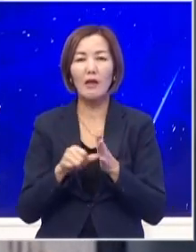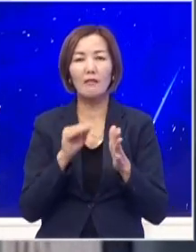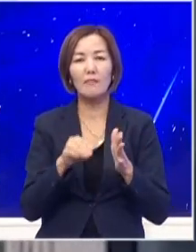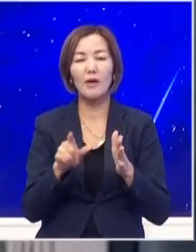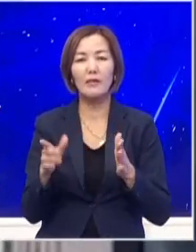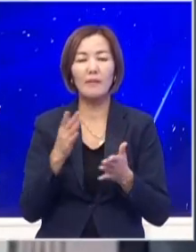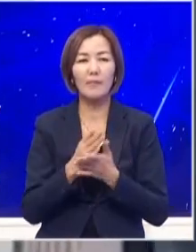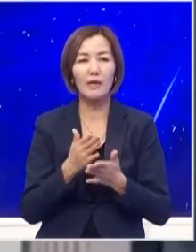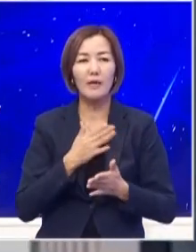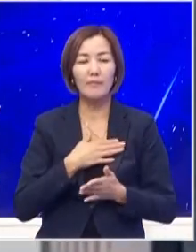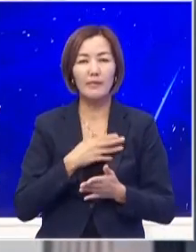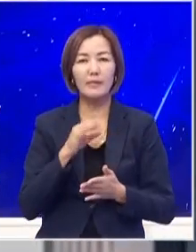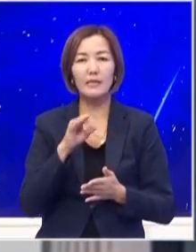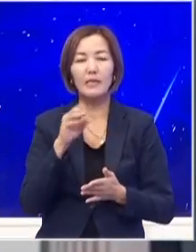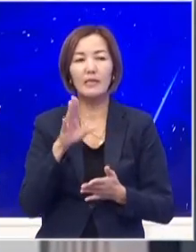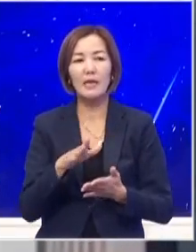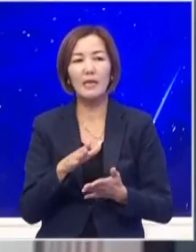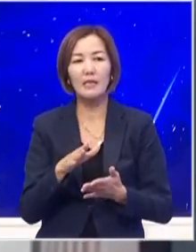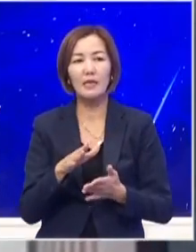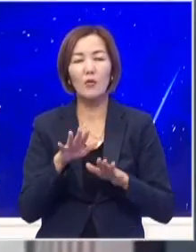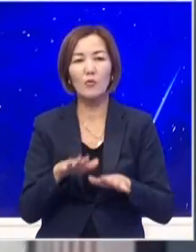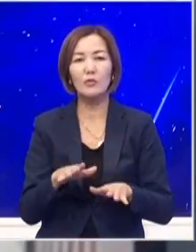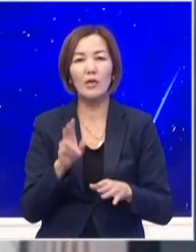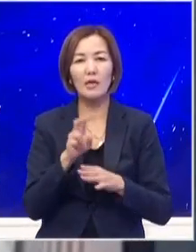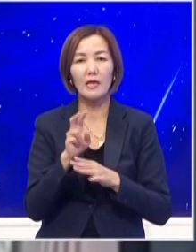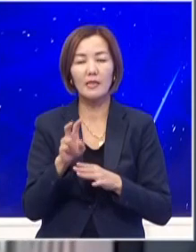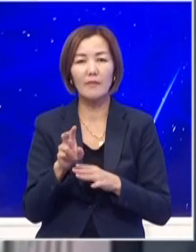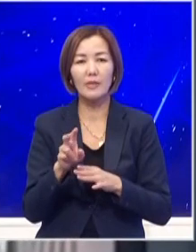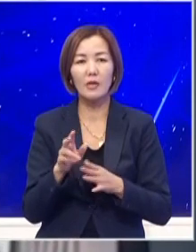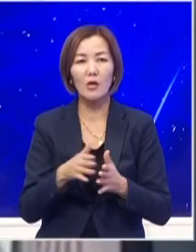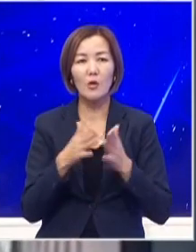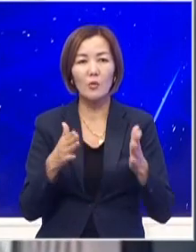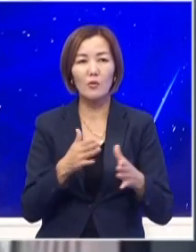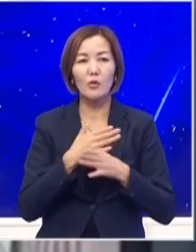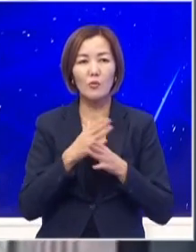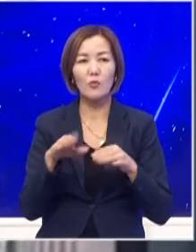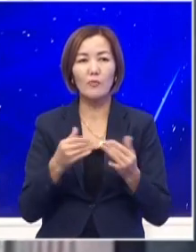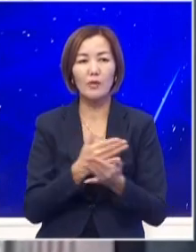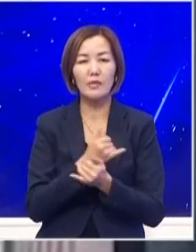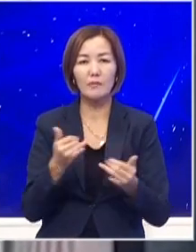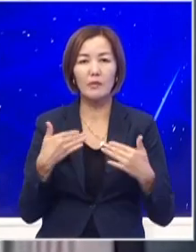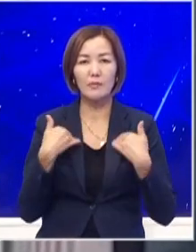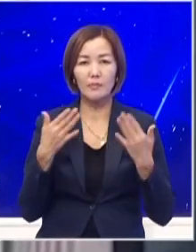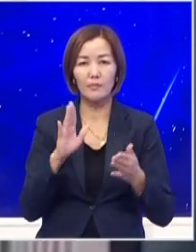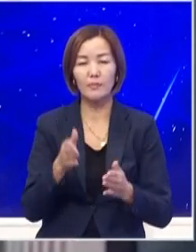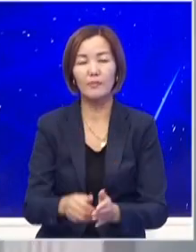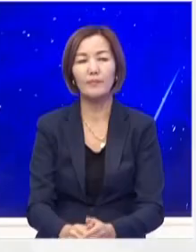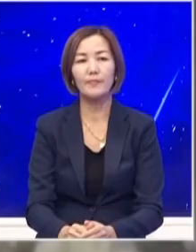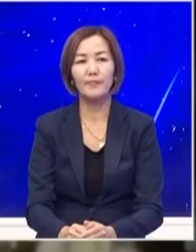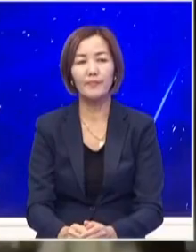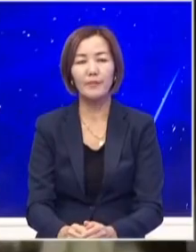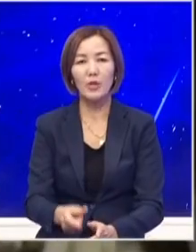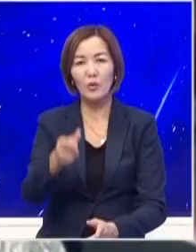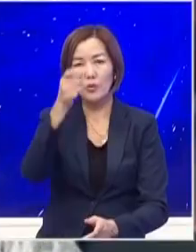адам бар. Біз итальяндық Қызыл Крест қоныстанған адамдарға үлкен күш жігерімізбен негізгі қызметтерді ұсынуға кепілдік береміз.